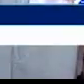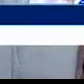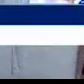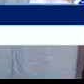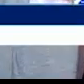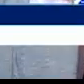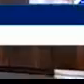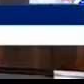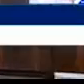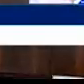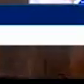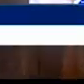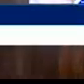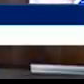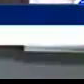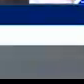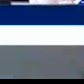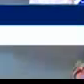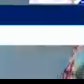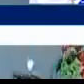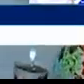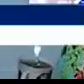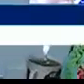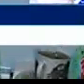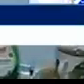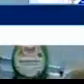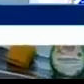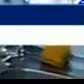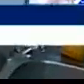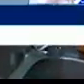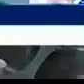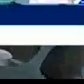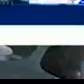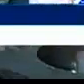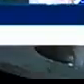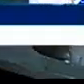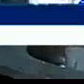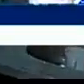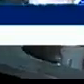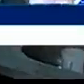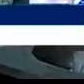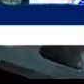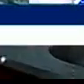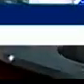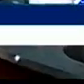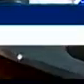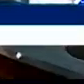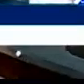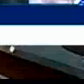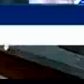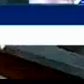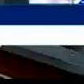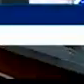înclietul. Aceeași situație este și în bucătărie, unde mobila abia de rezistă din cauza umezelii. Din cauza mucigaiului,